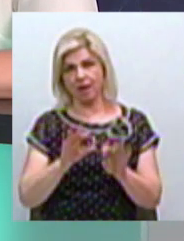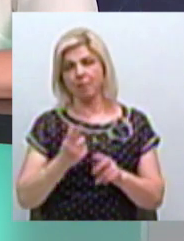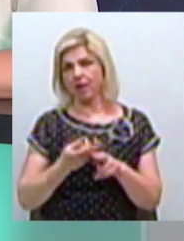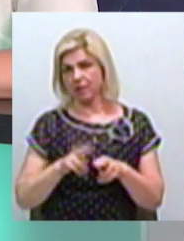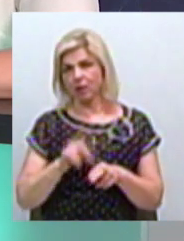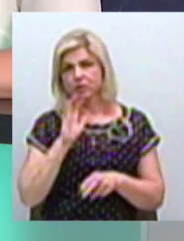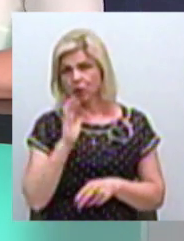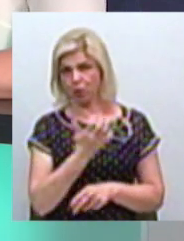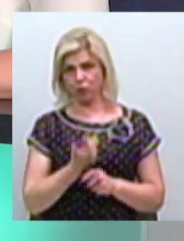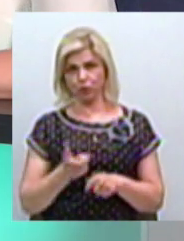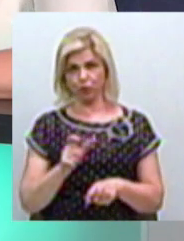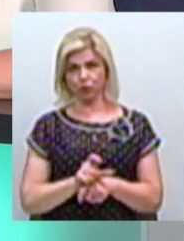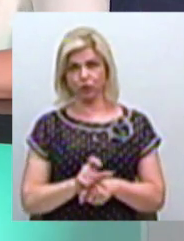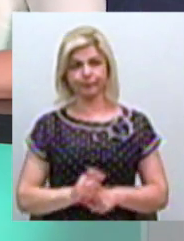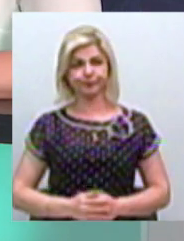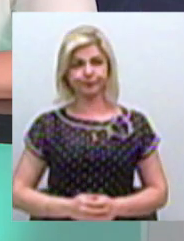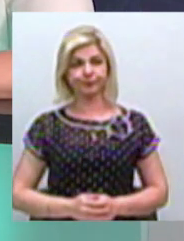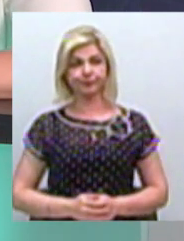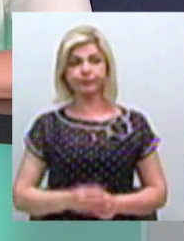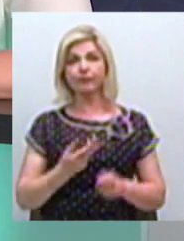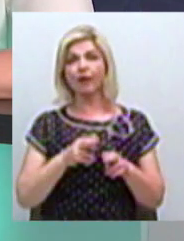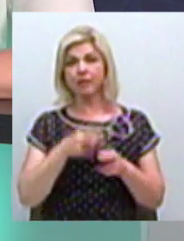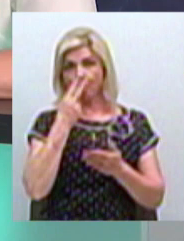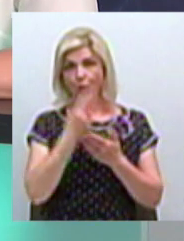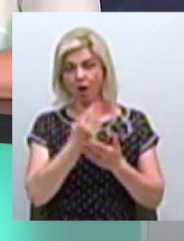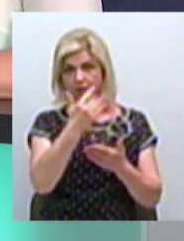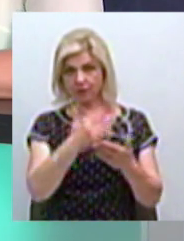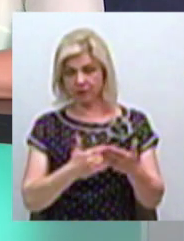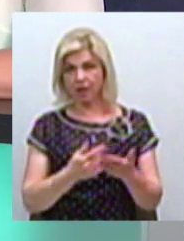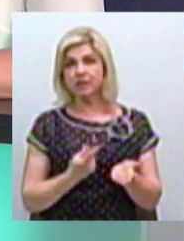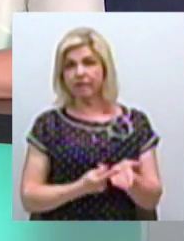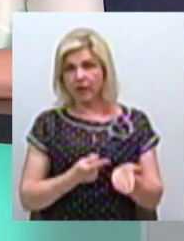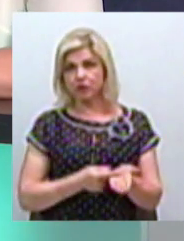серйозно. Вище перечислені показники свідчать про